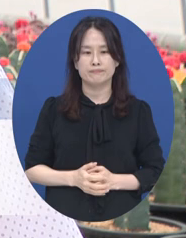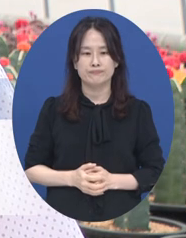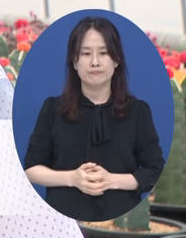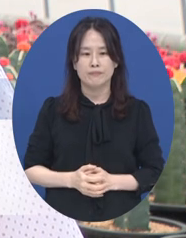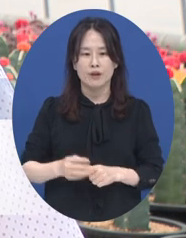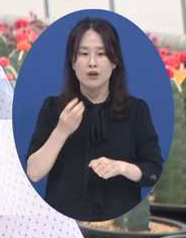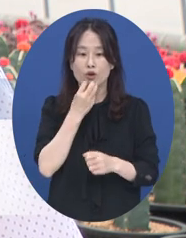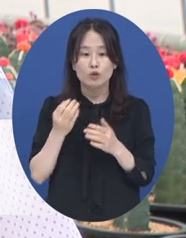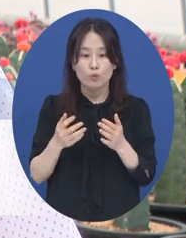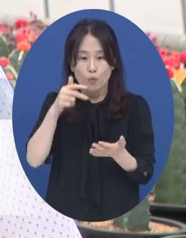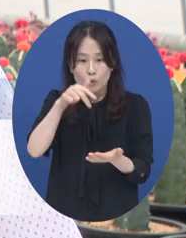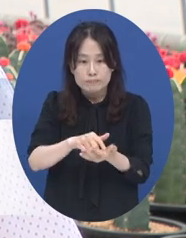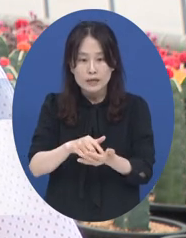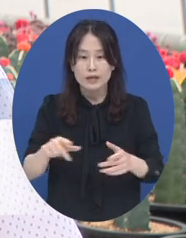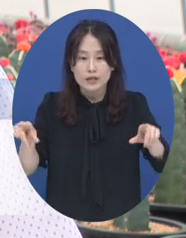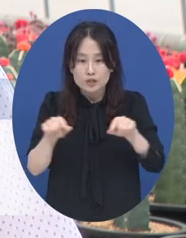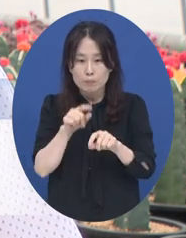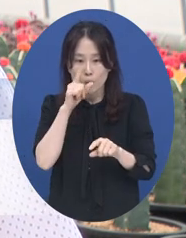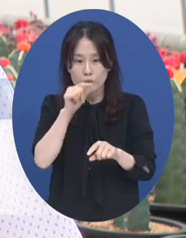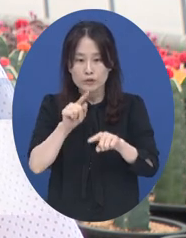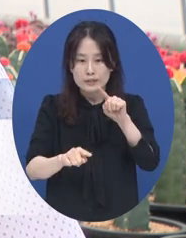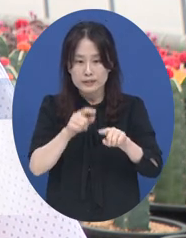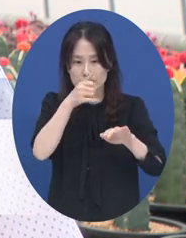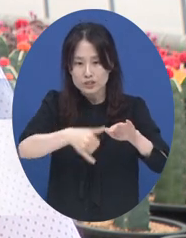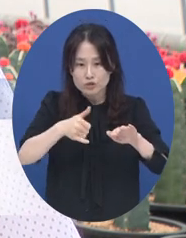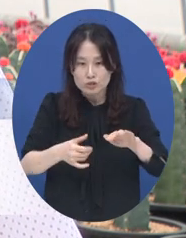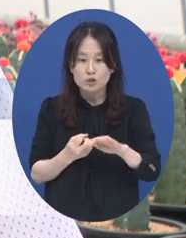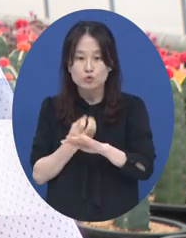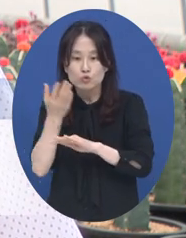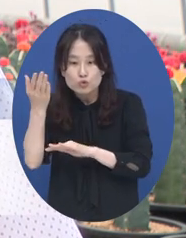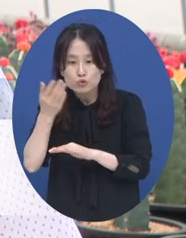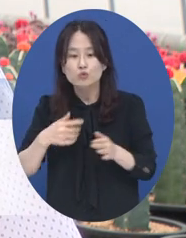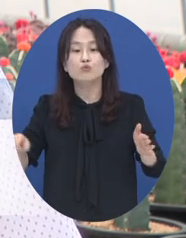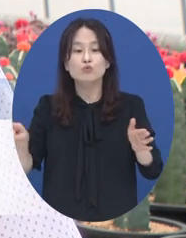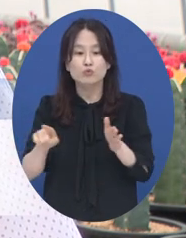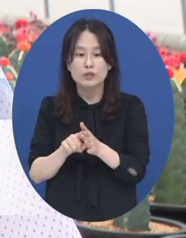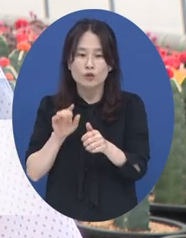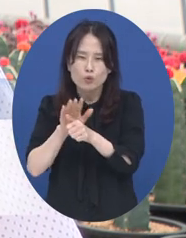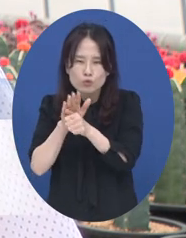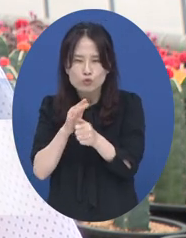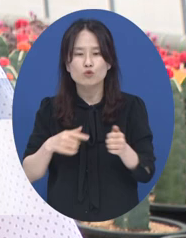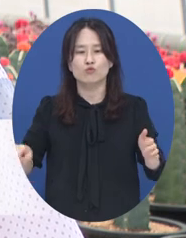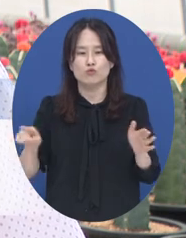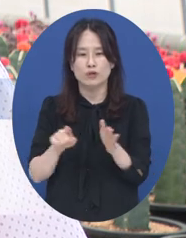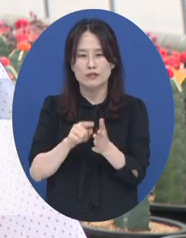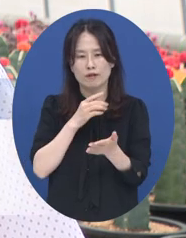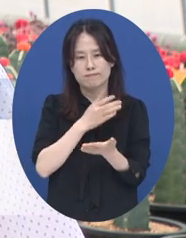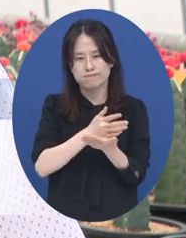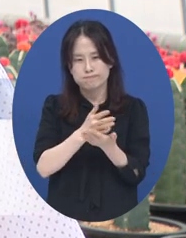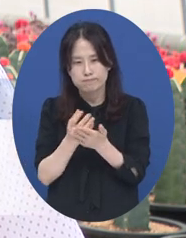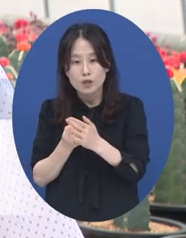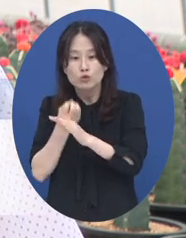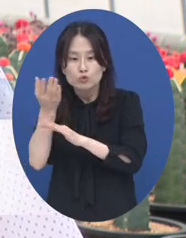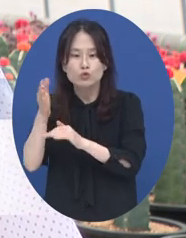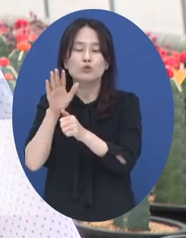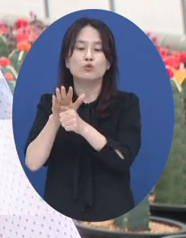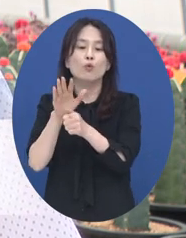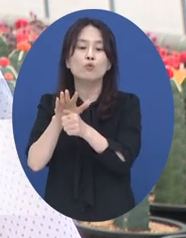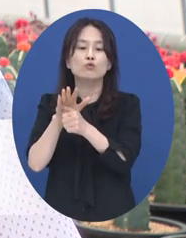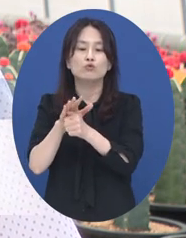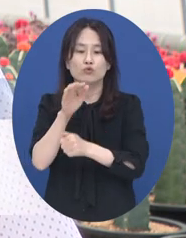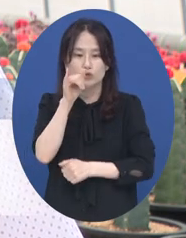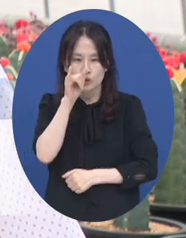경기도에서는 접목 선인장 농가들이 수출할 수 있는 품목의 초점을 맞추어서 다양한 품목들이